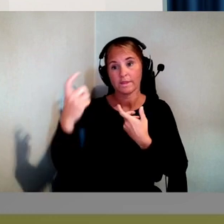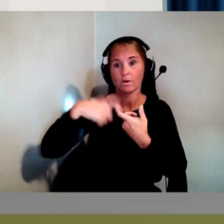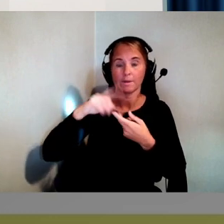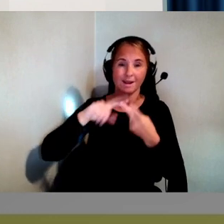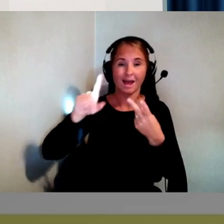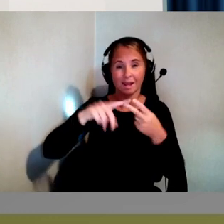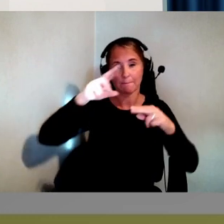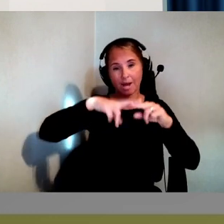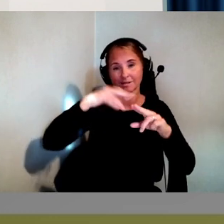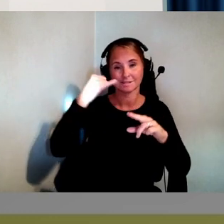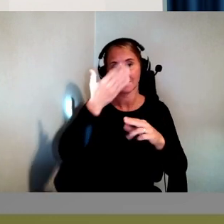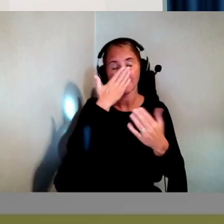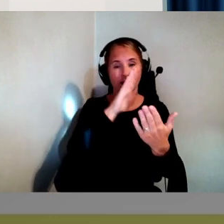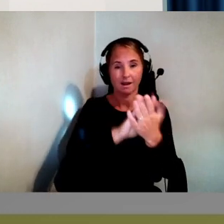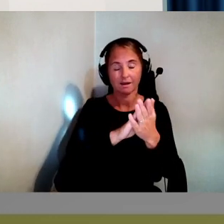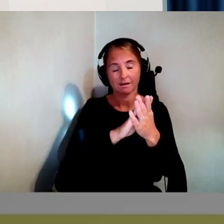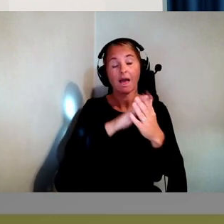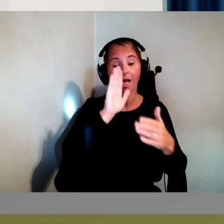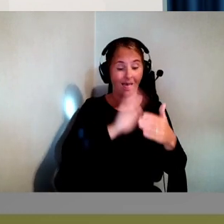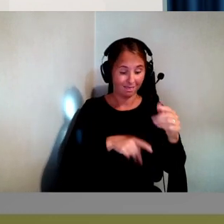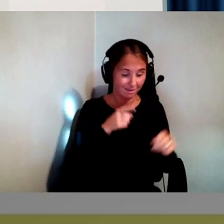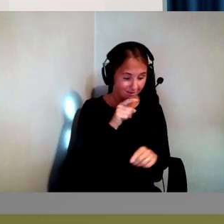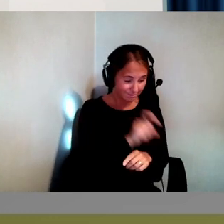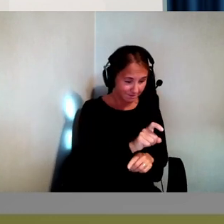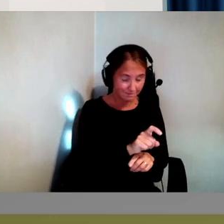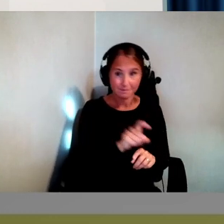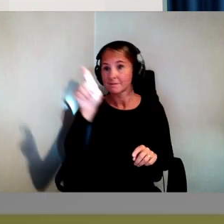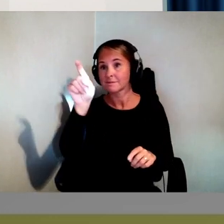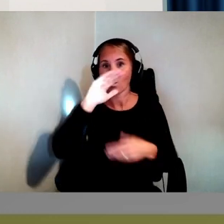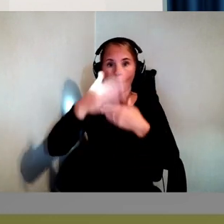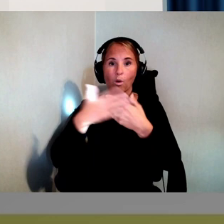än än där du är där är återkopplingen och